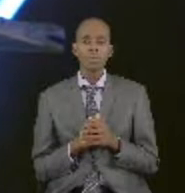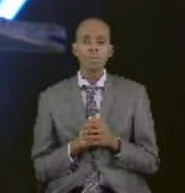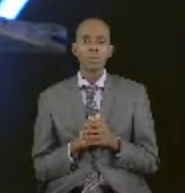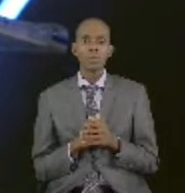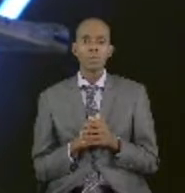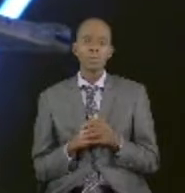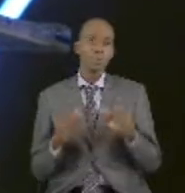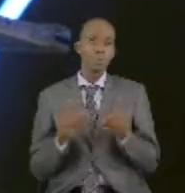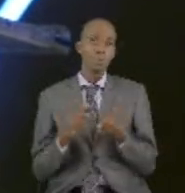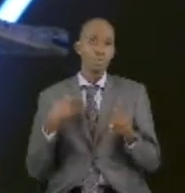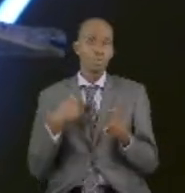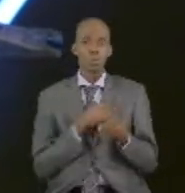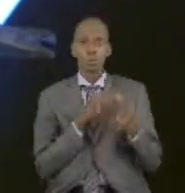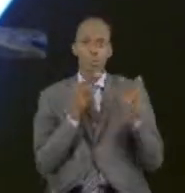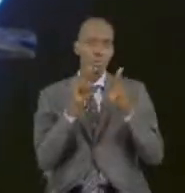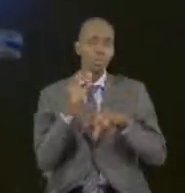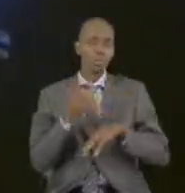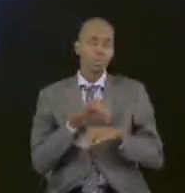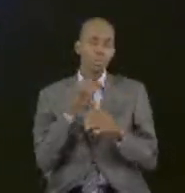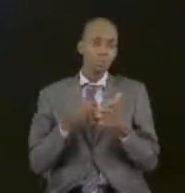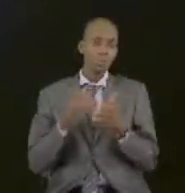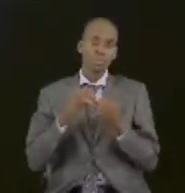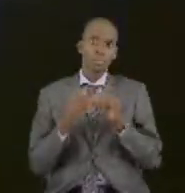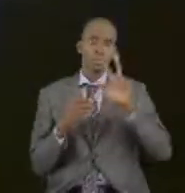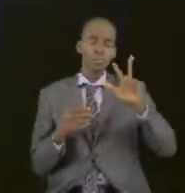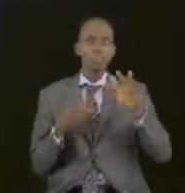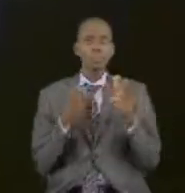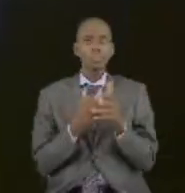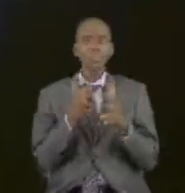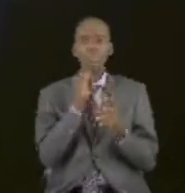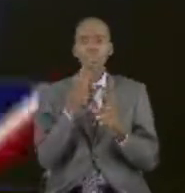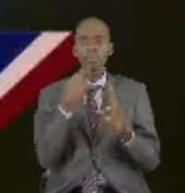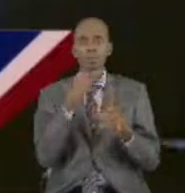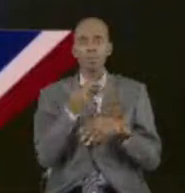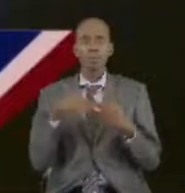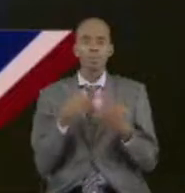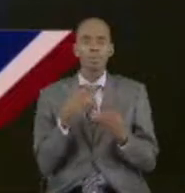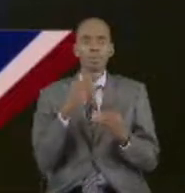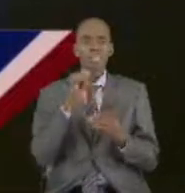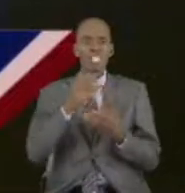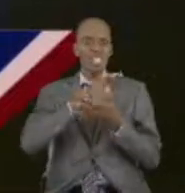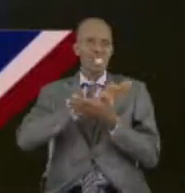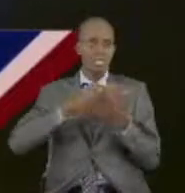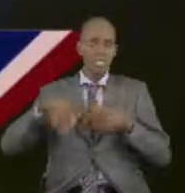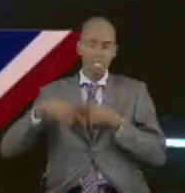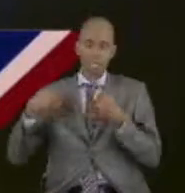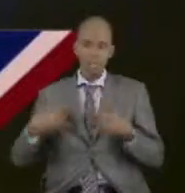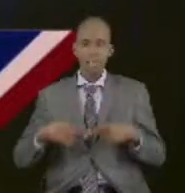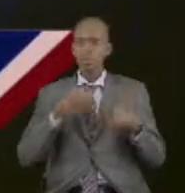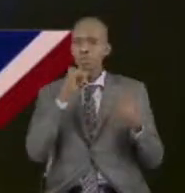troisième élément ici il nous parle de la